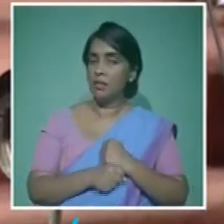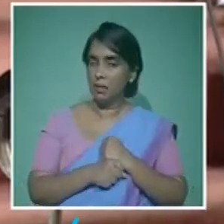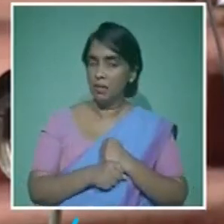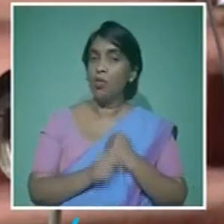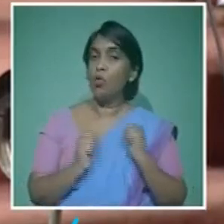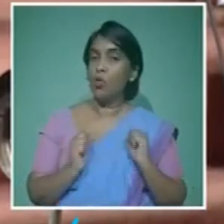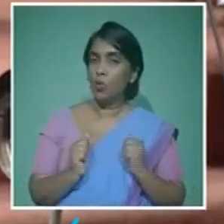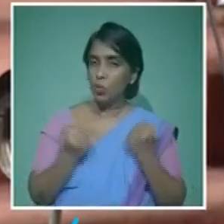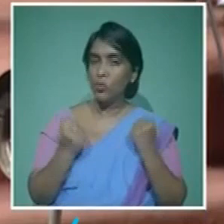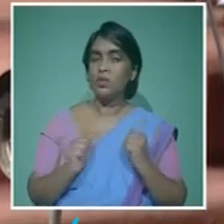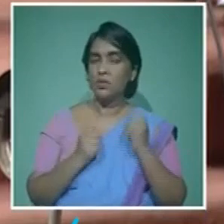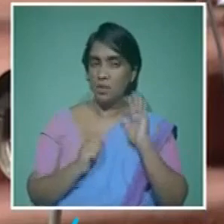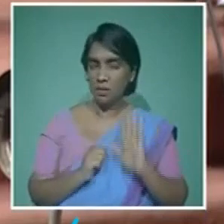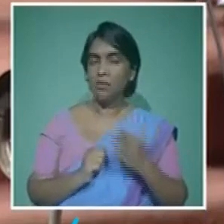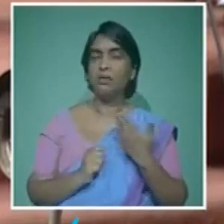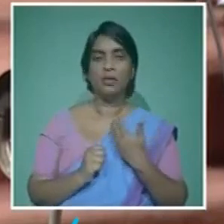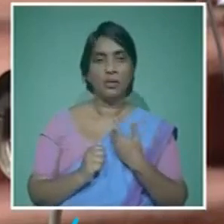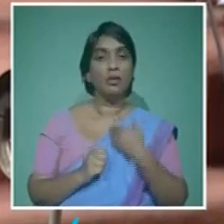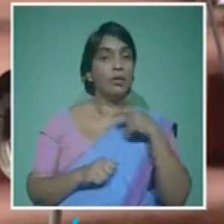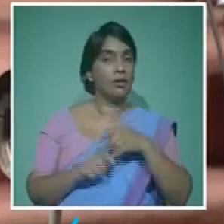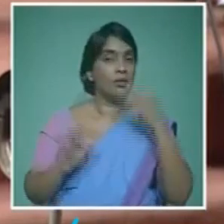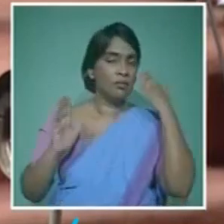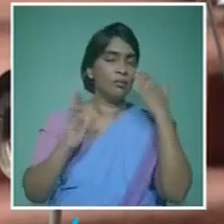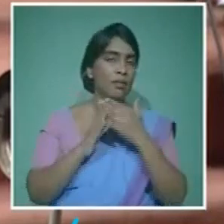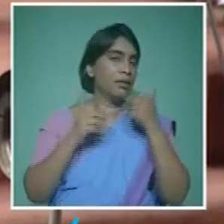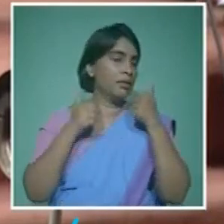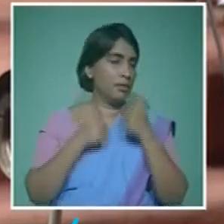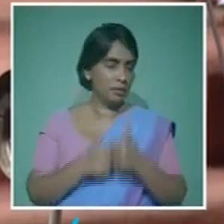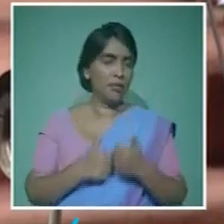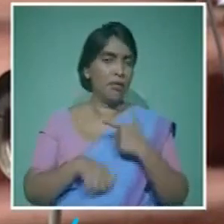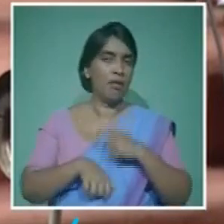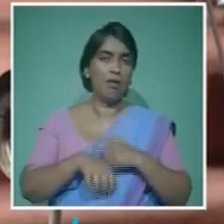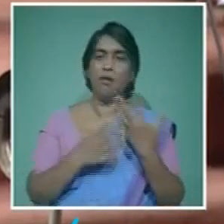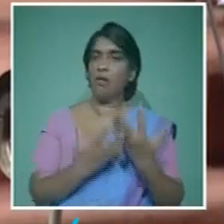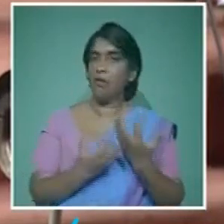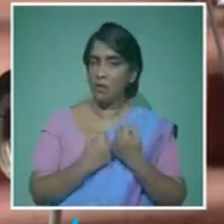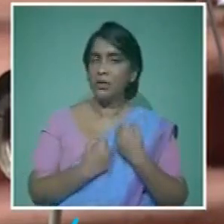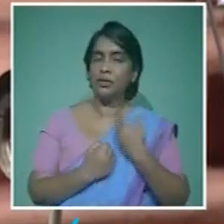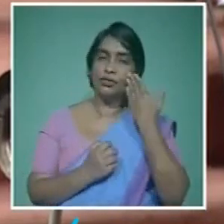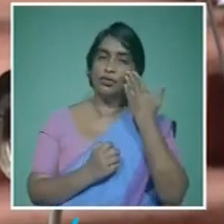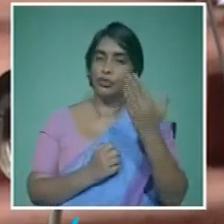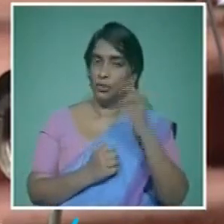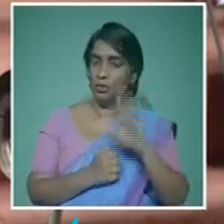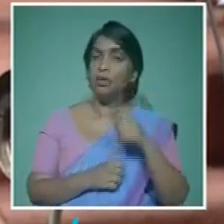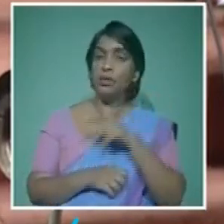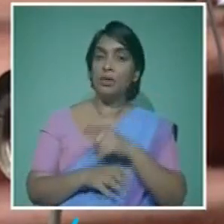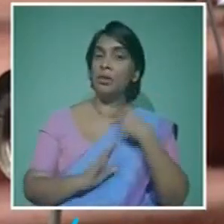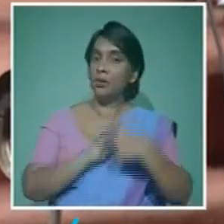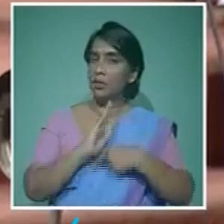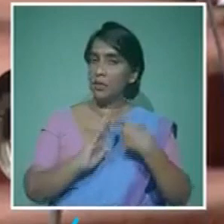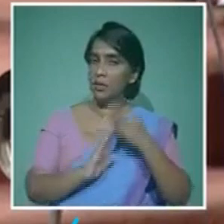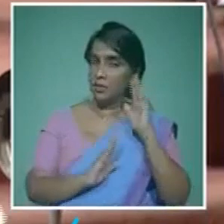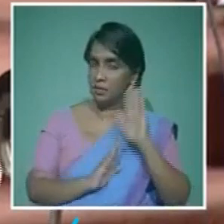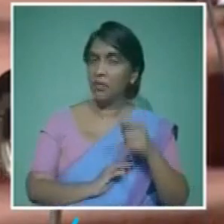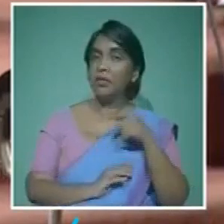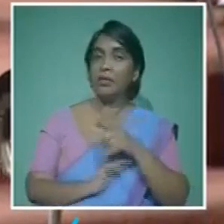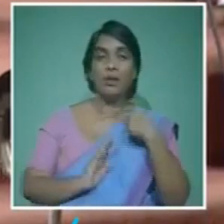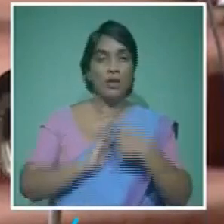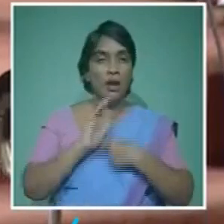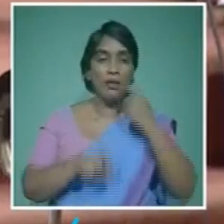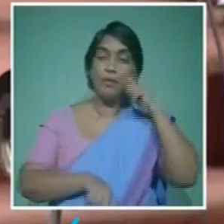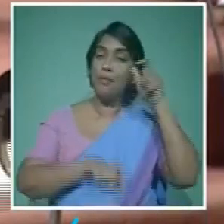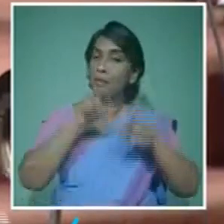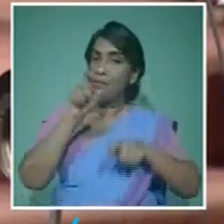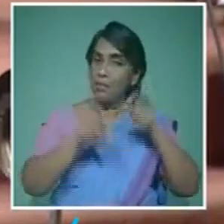வேண்டும் ஏனென்றால் இதுதான் ஒரு நல்ல சந்தர்ப்பமாக நாங்கள் பார்க்கிறோம் என்றால் எங்களுக்காக அல்ல, இந்த நாட்டுக்காக, இந்த நாட்டுக்காகவும் இந்த